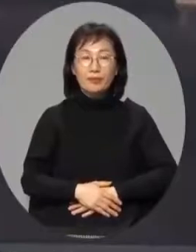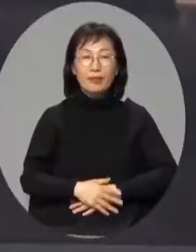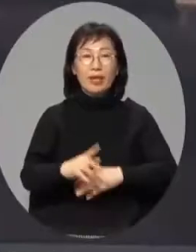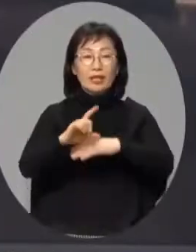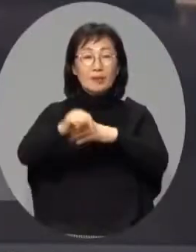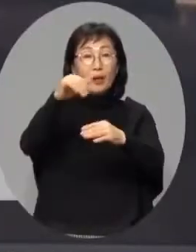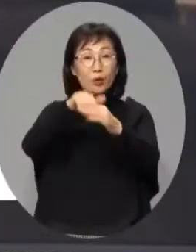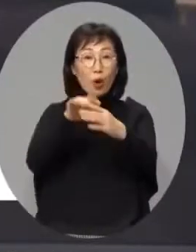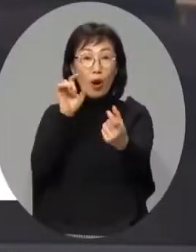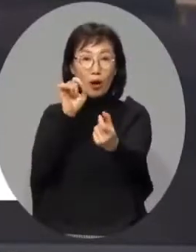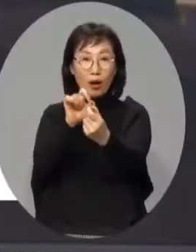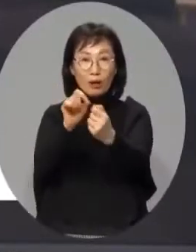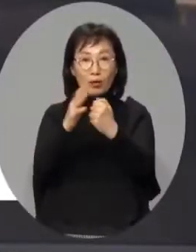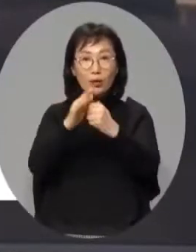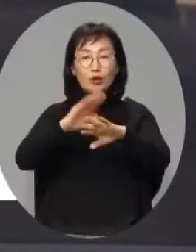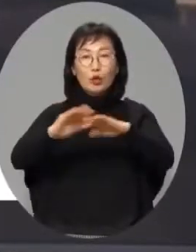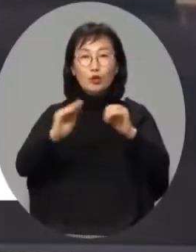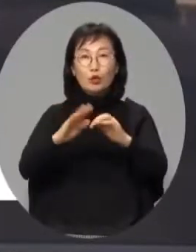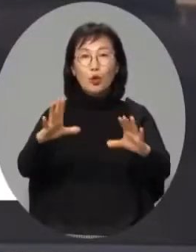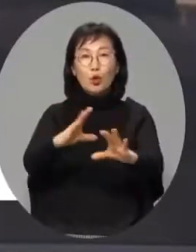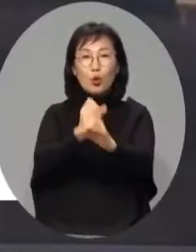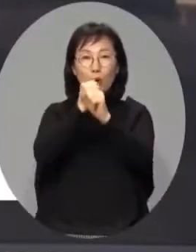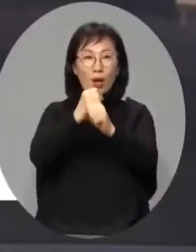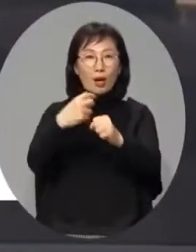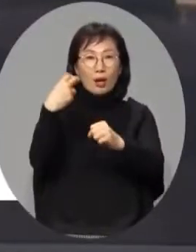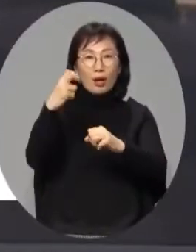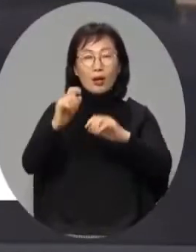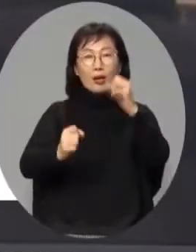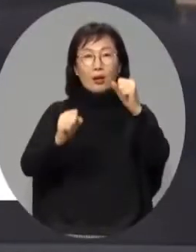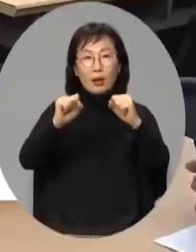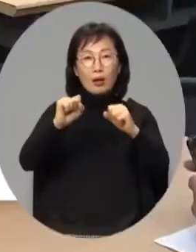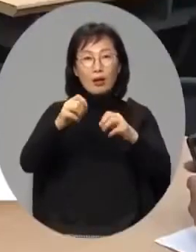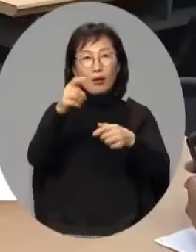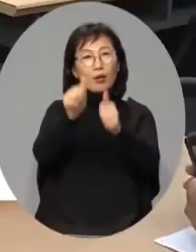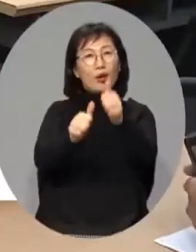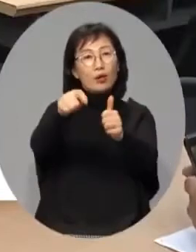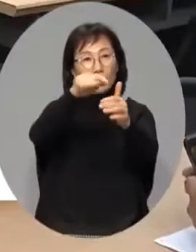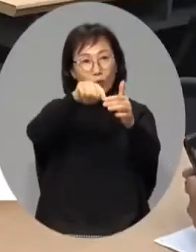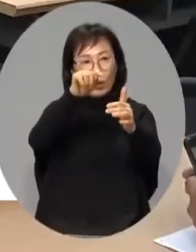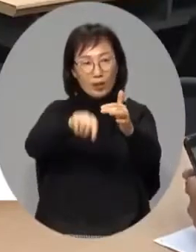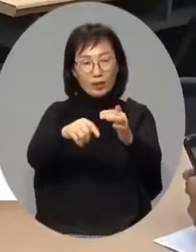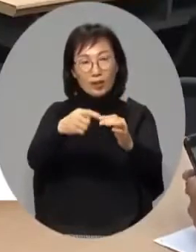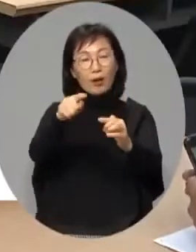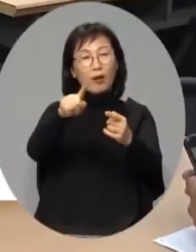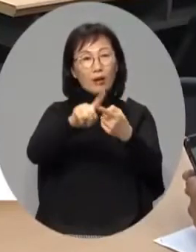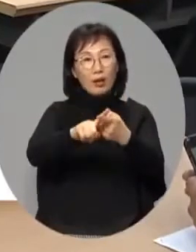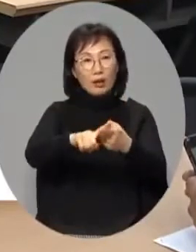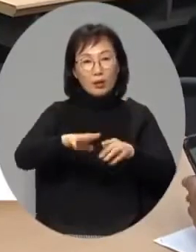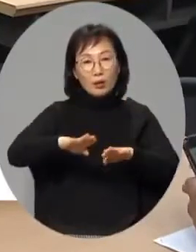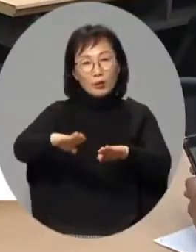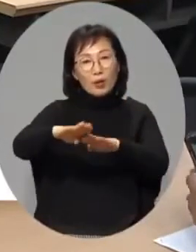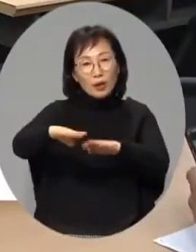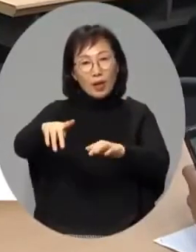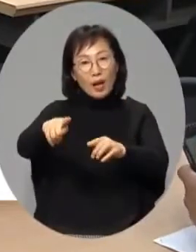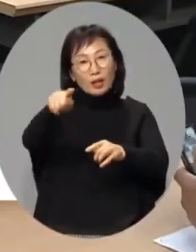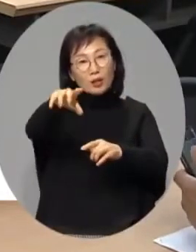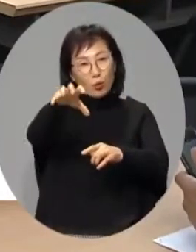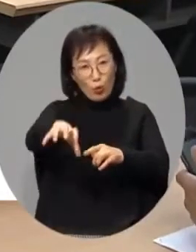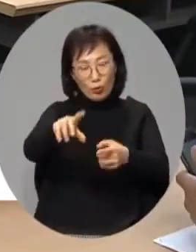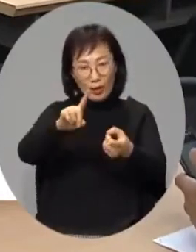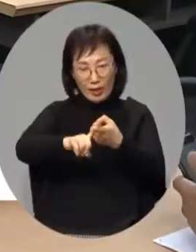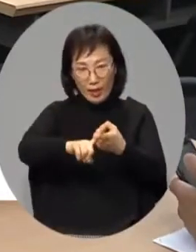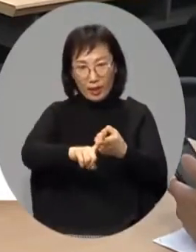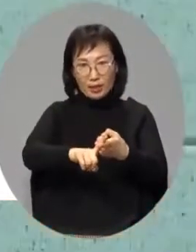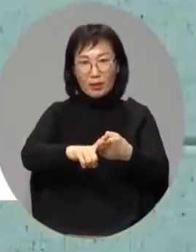지방선거를 앞두고 전주 종합경기장 과학에 대한 방제 부재 개발에 대한 논의가 활발해지고 있습니다 전주 시장 출마를